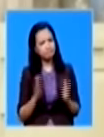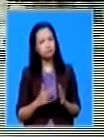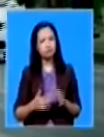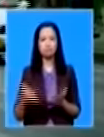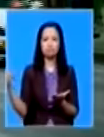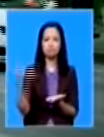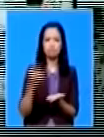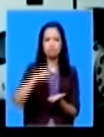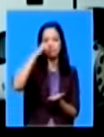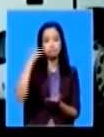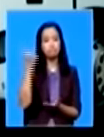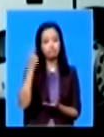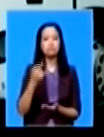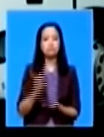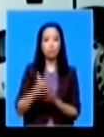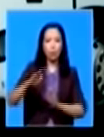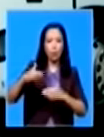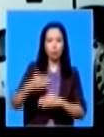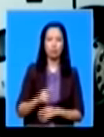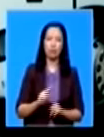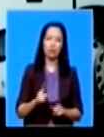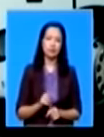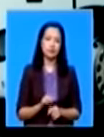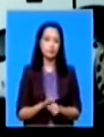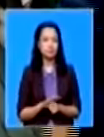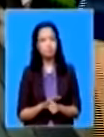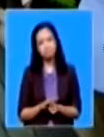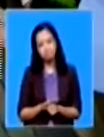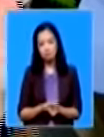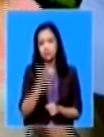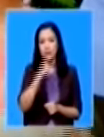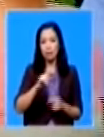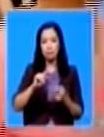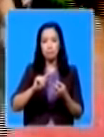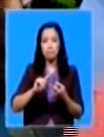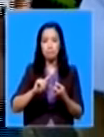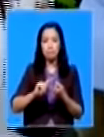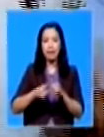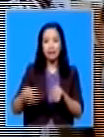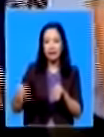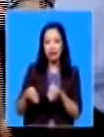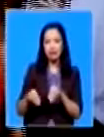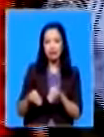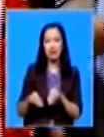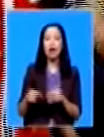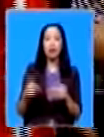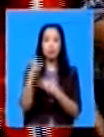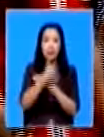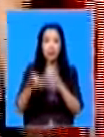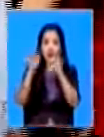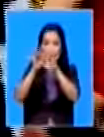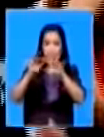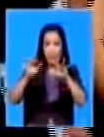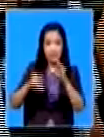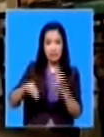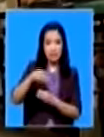วเยอะมีรายได้ต่างๆเราก็ยังไม่พอใจนะคำว่าไม่พอใจคือเพื่อนเรายังไม่โตไงเศรษฐกิจของประเทศอาเซียนด้วยกันเนี่ย